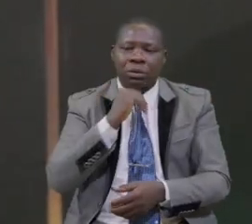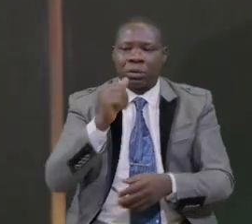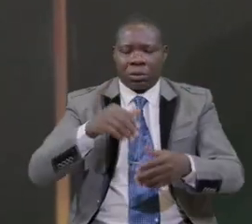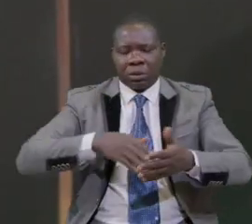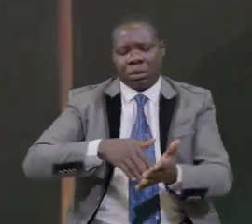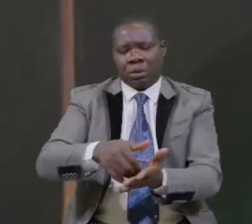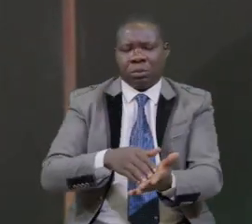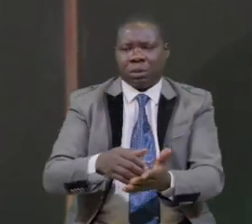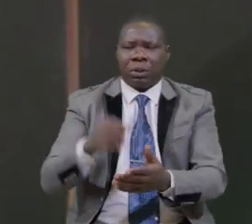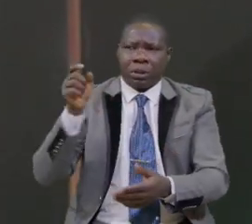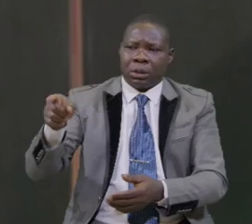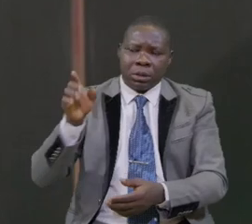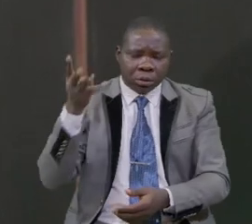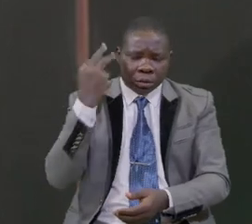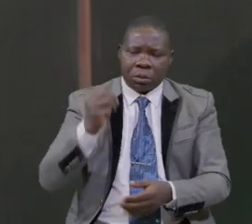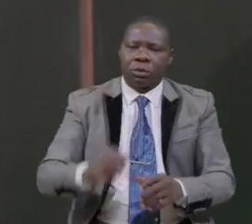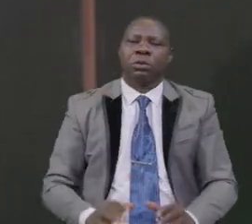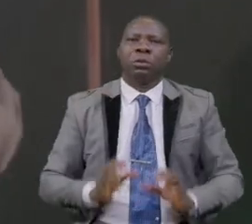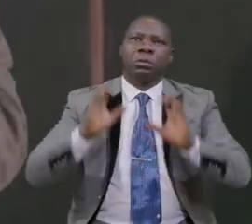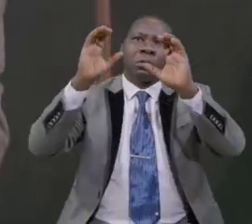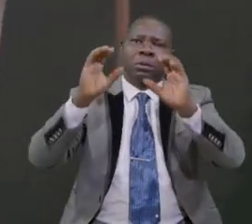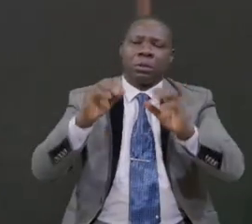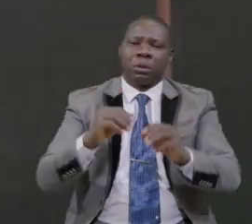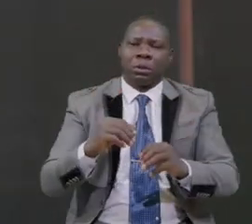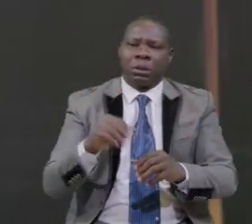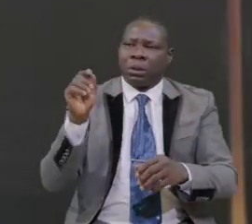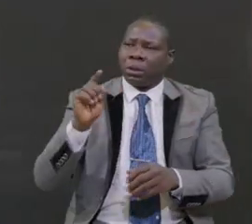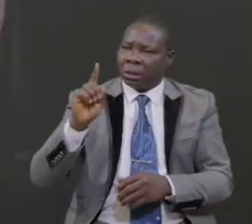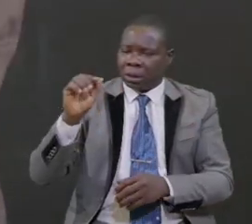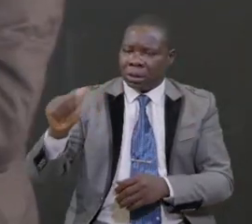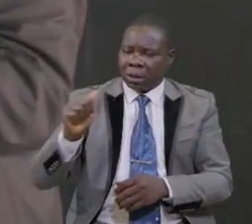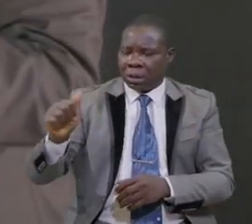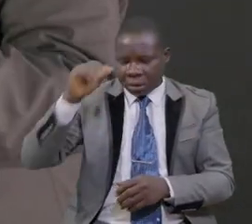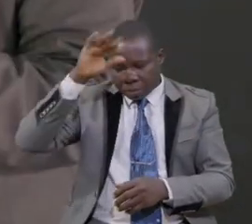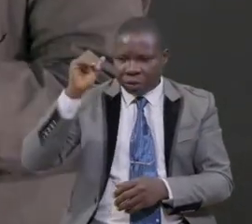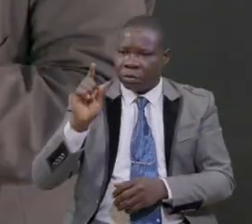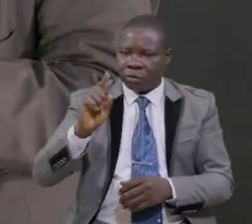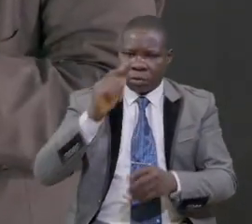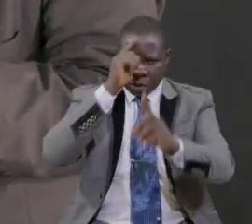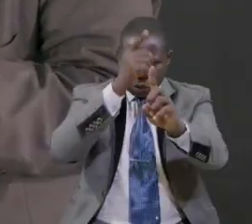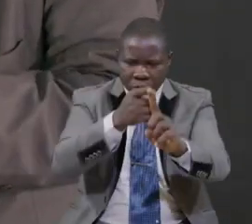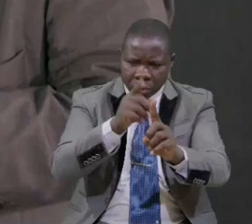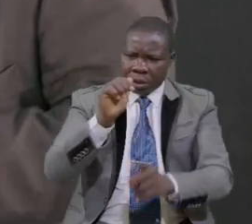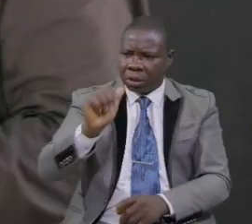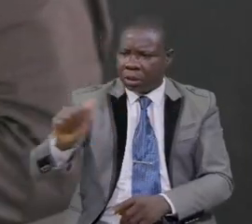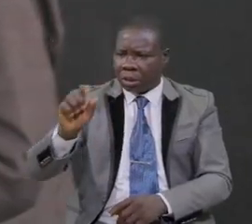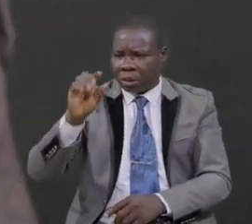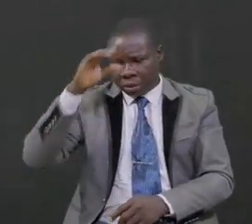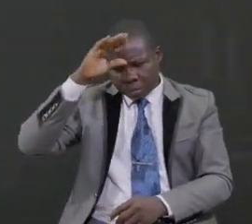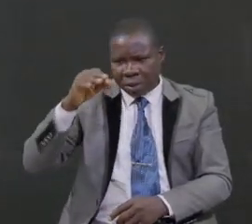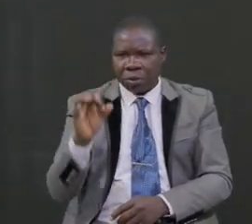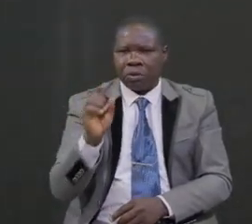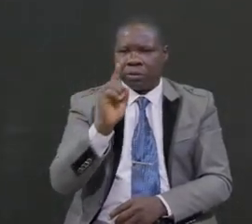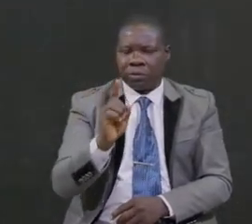il était concentré, un homme d'un but, l'homme d'un seul chemin, d'un